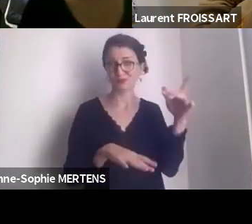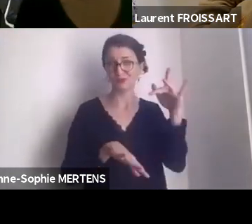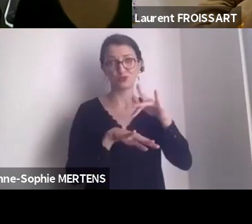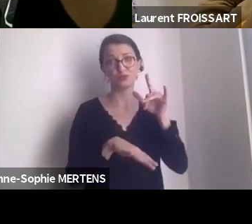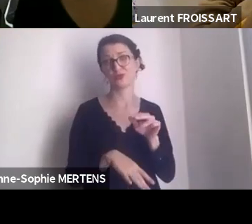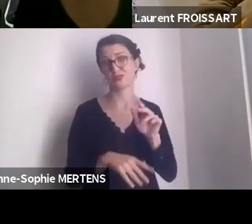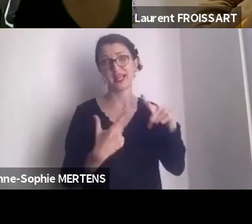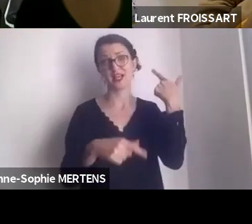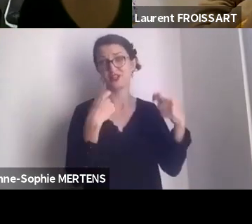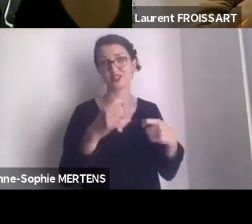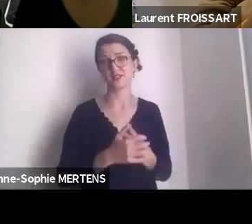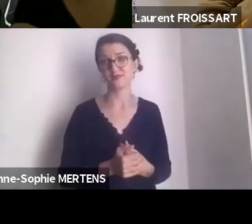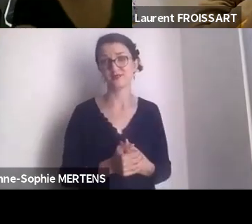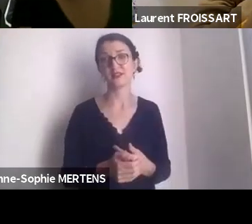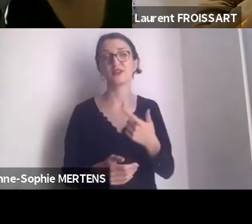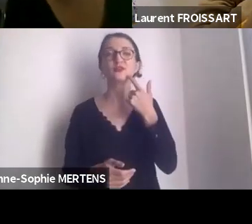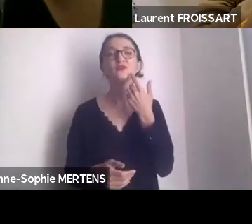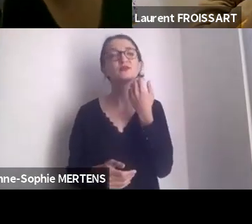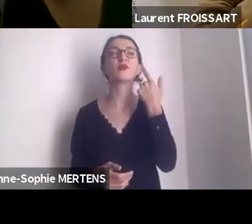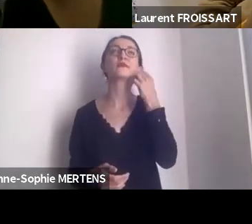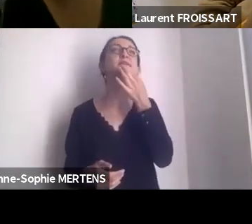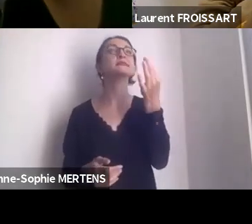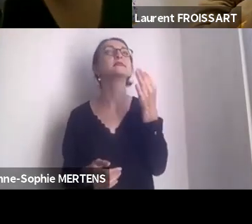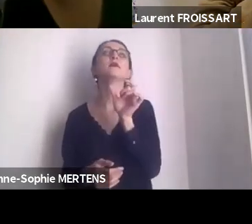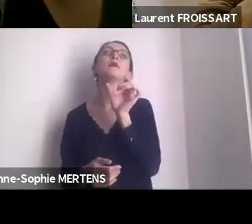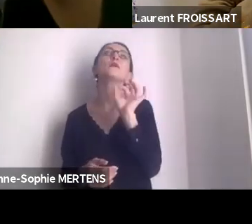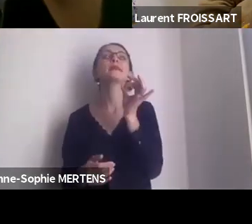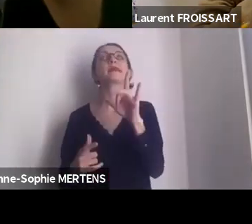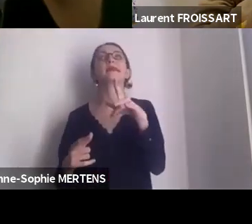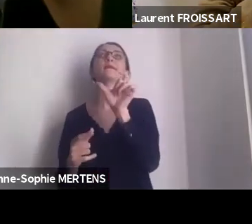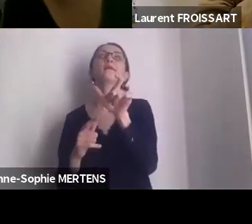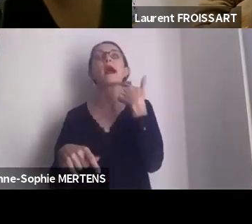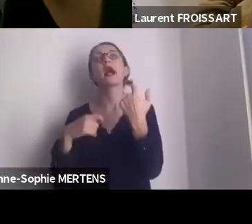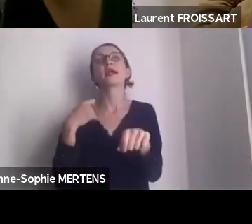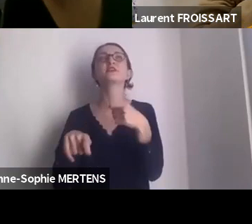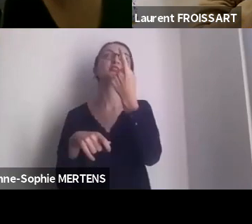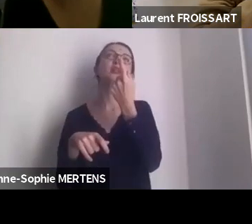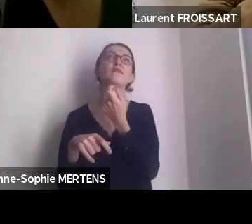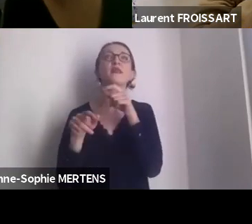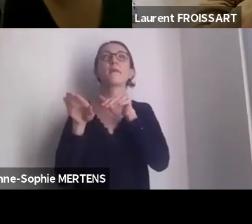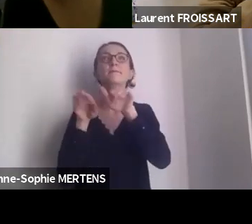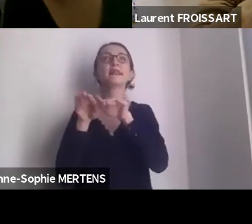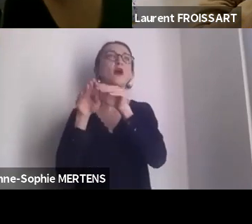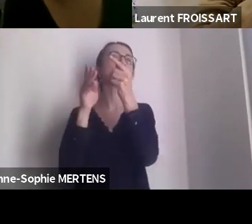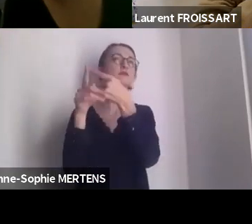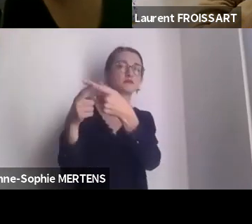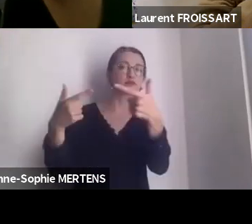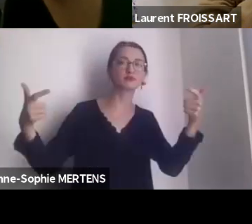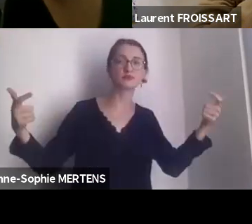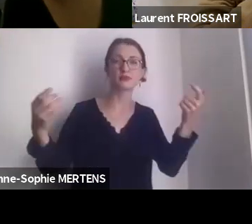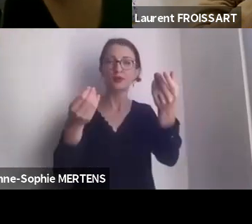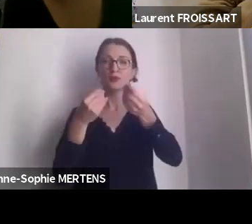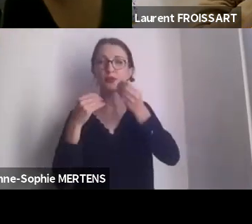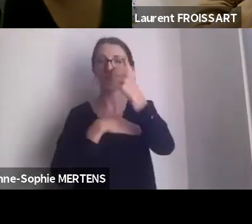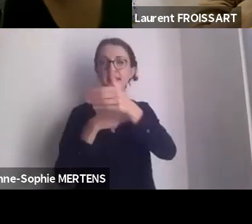un ensemble de frameworks, donc un ensemble de méthodes qui apporte un cadre. L'agile, c'est du bon